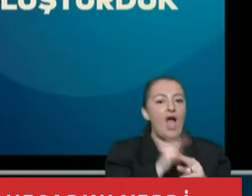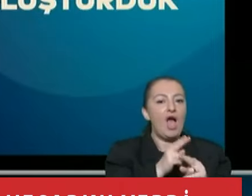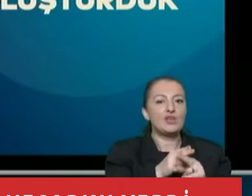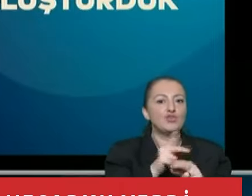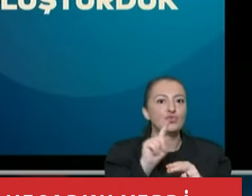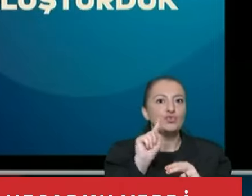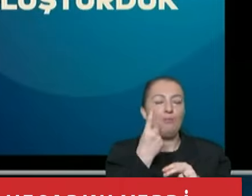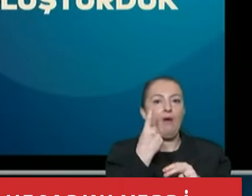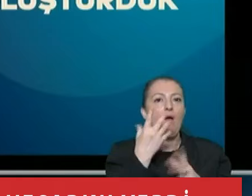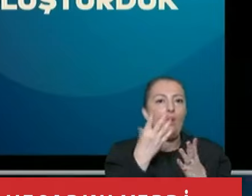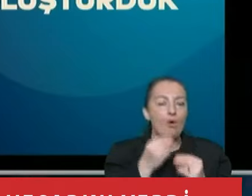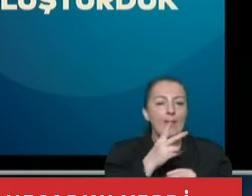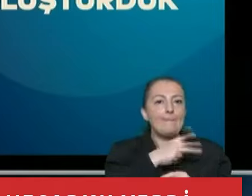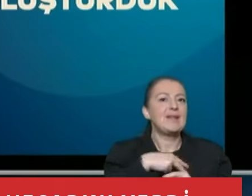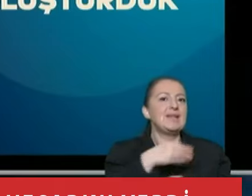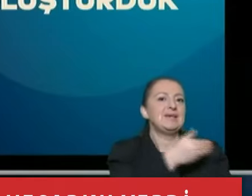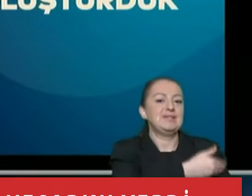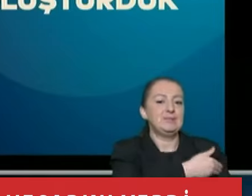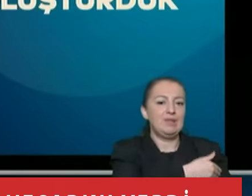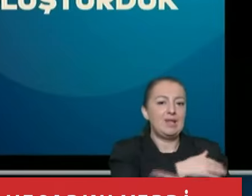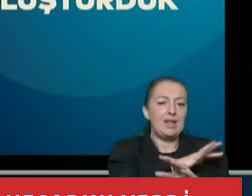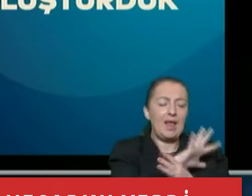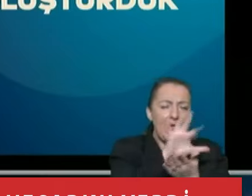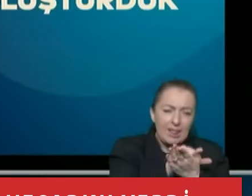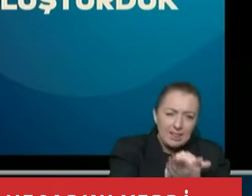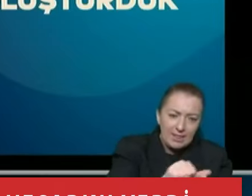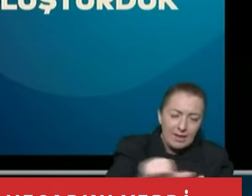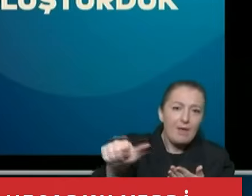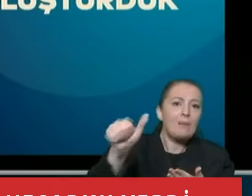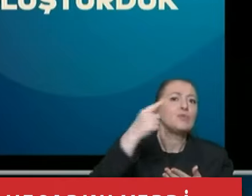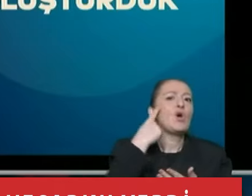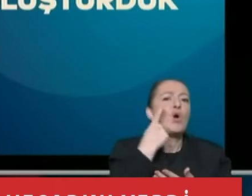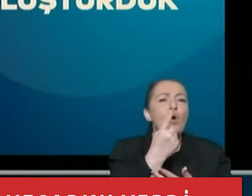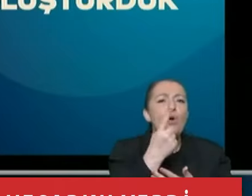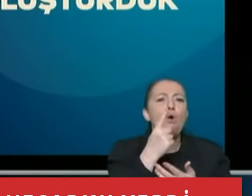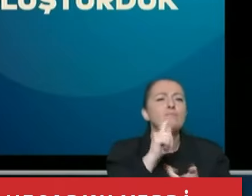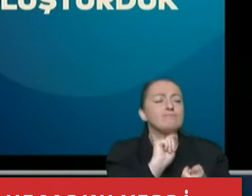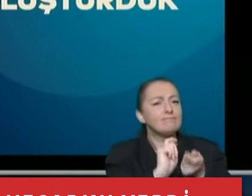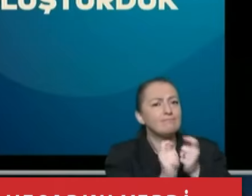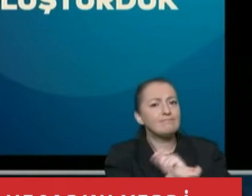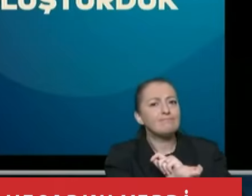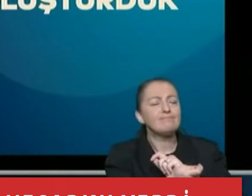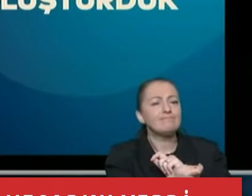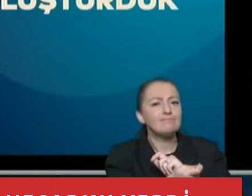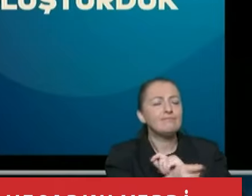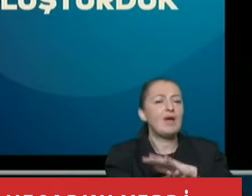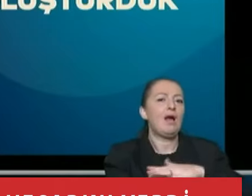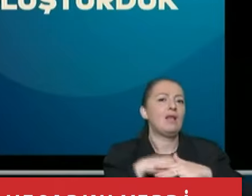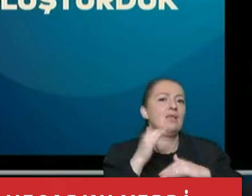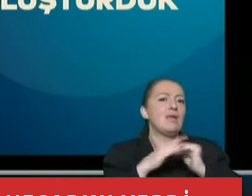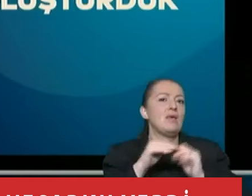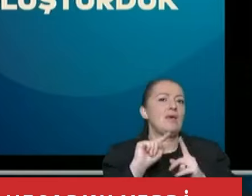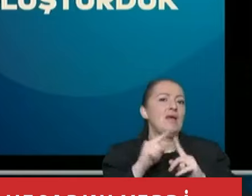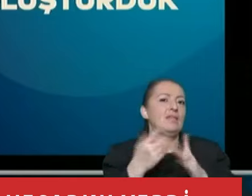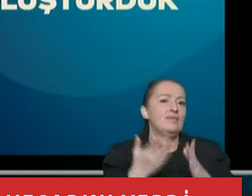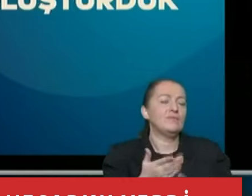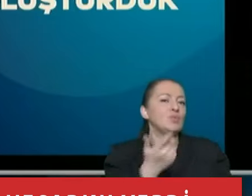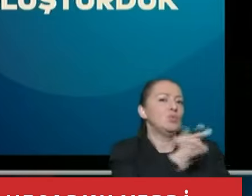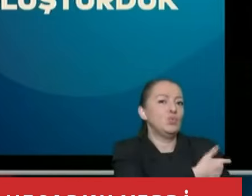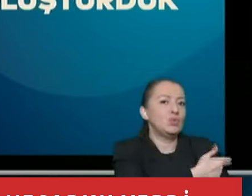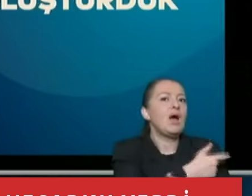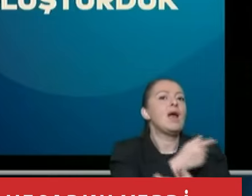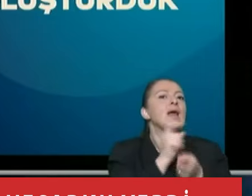yönetimi olmak üzere belediye hizmetlerinin tamamen dijitalleşmede lenmek Yurtlar